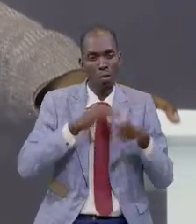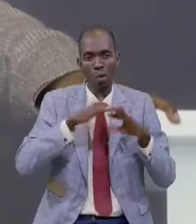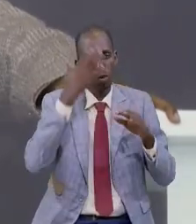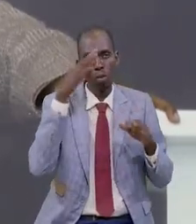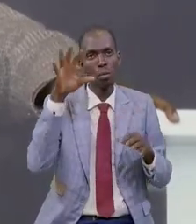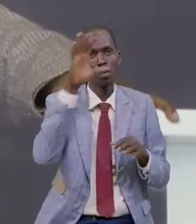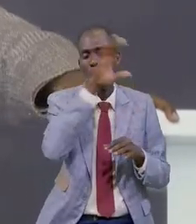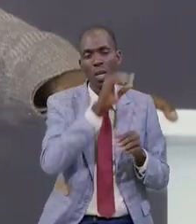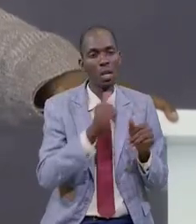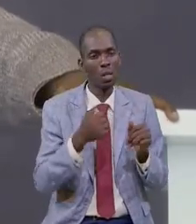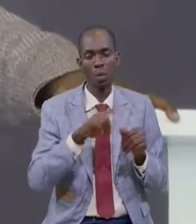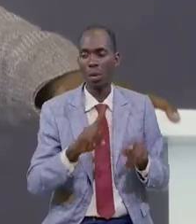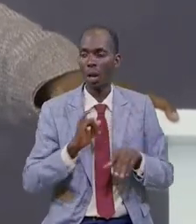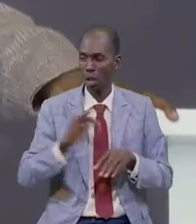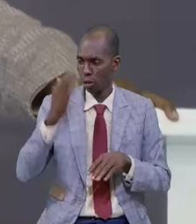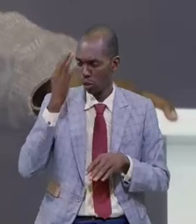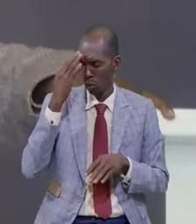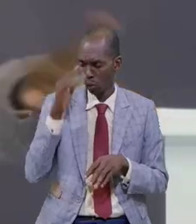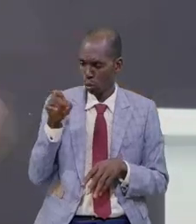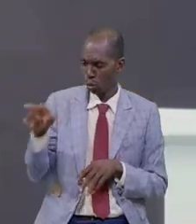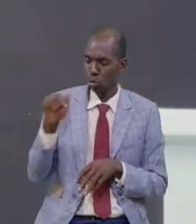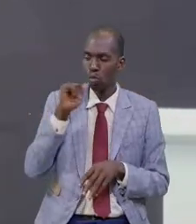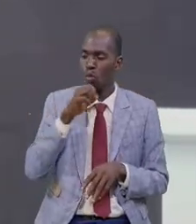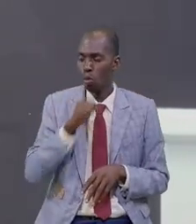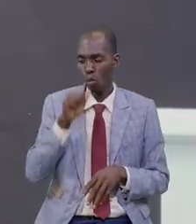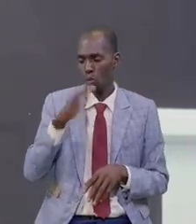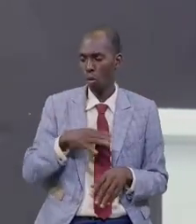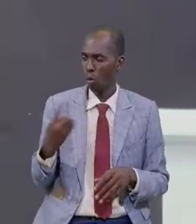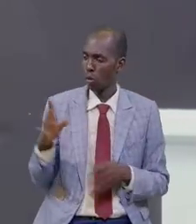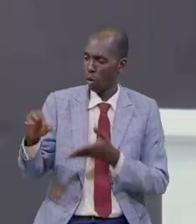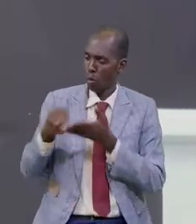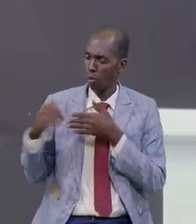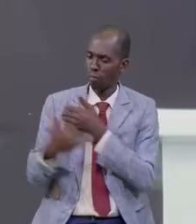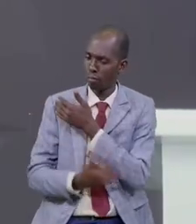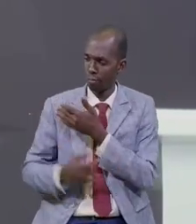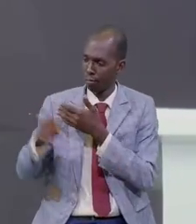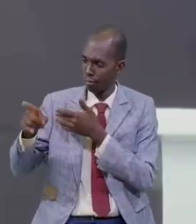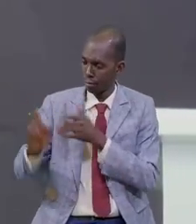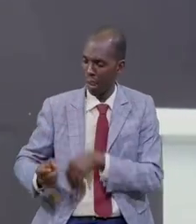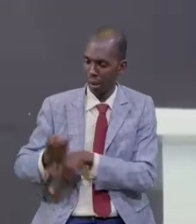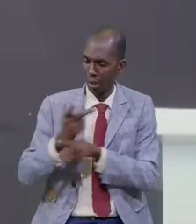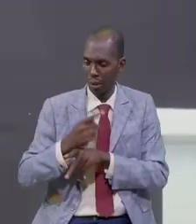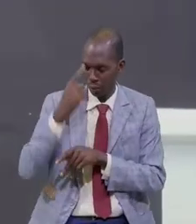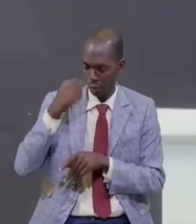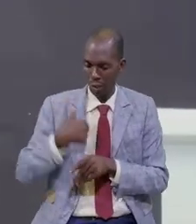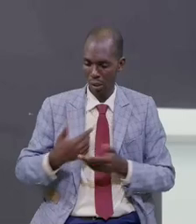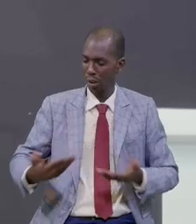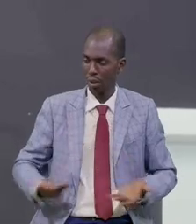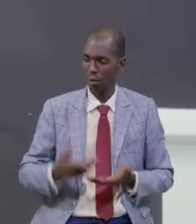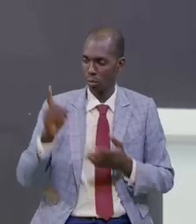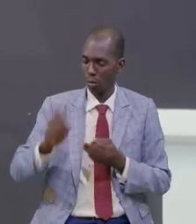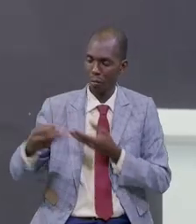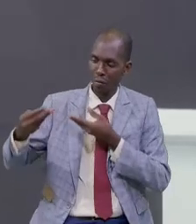mari pas d'enfant cependant elle est capable de travailler de